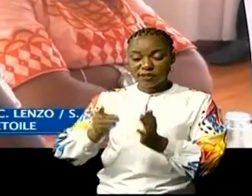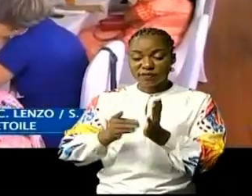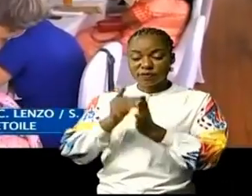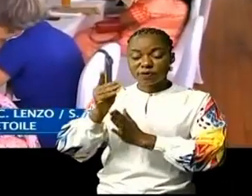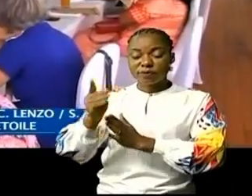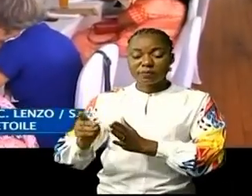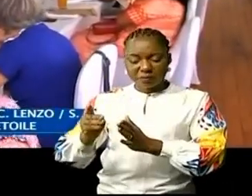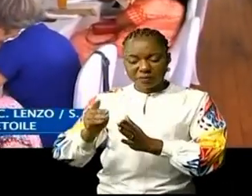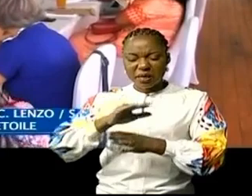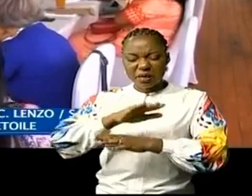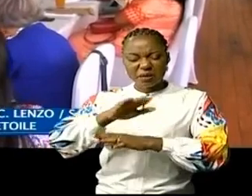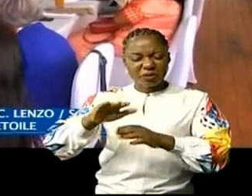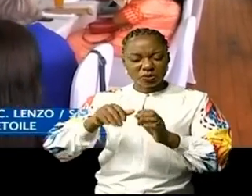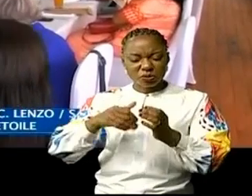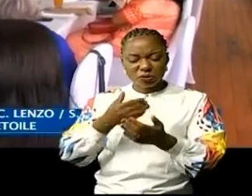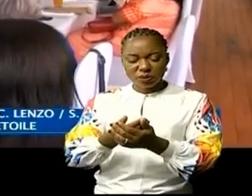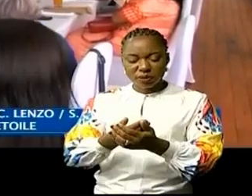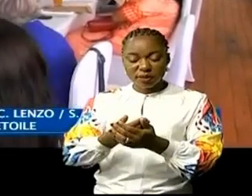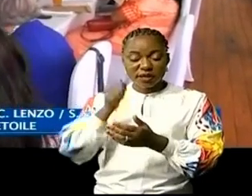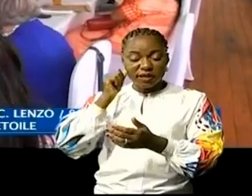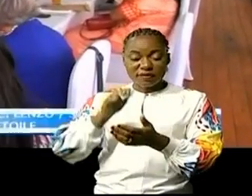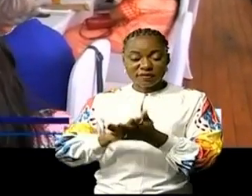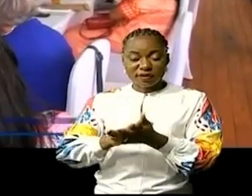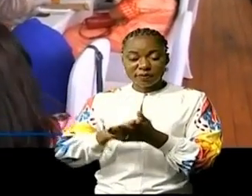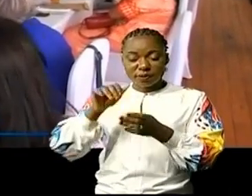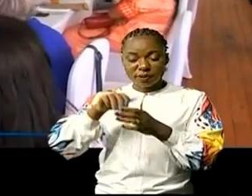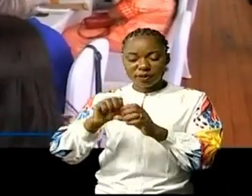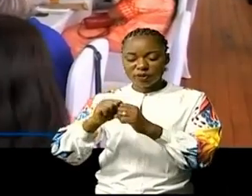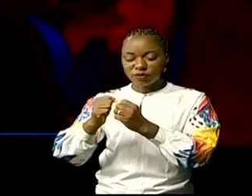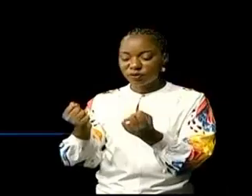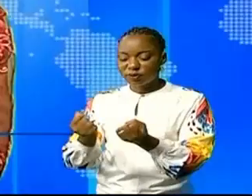la femme au sein de la société congolaise.